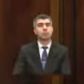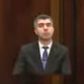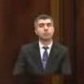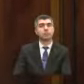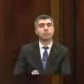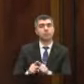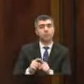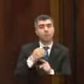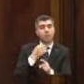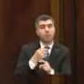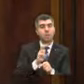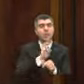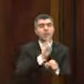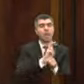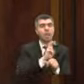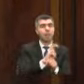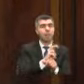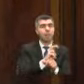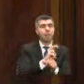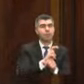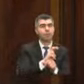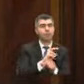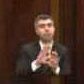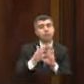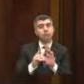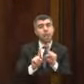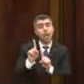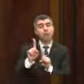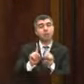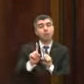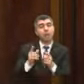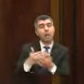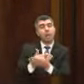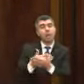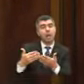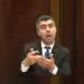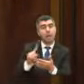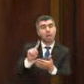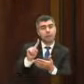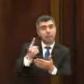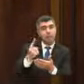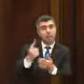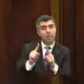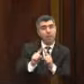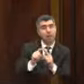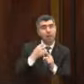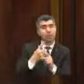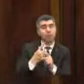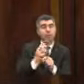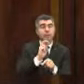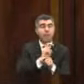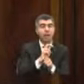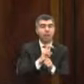التجأت للاستدانه وقامت واحد الاستدانه 11 مليار ديال المليار درهم من السوق الدوليه الماليه،